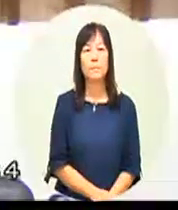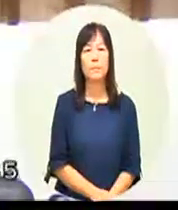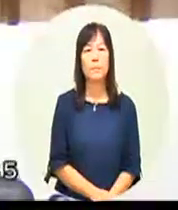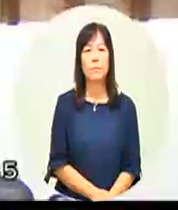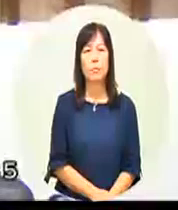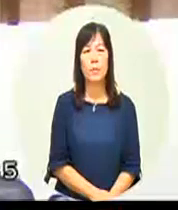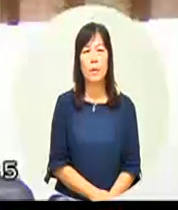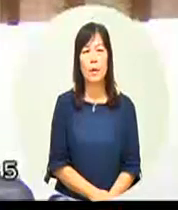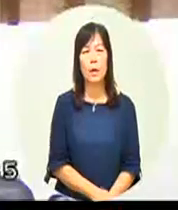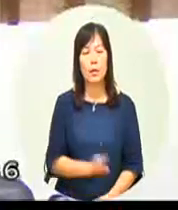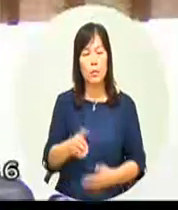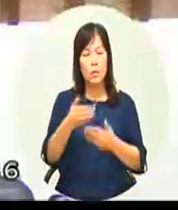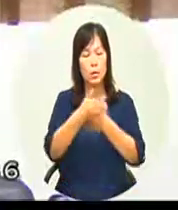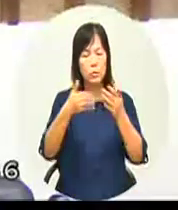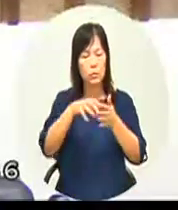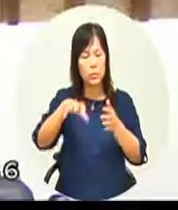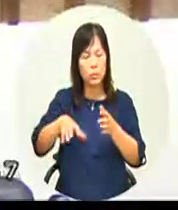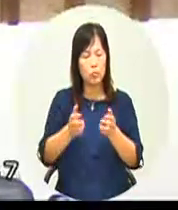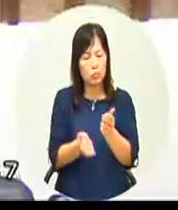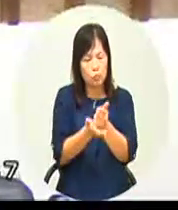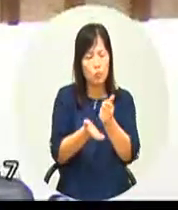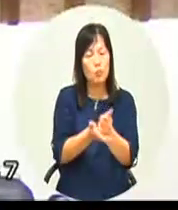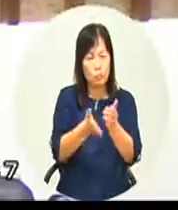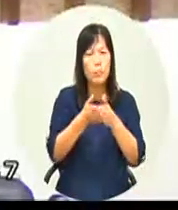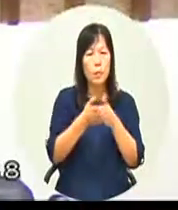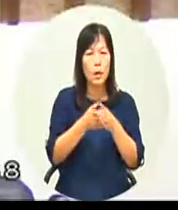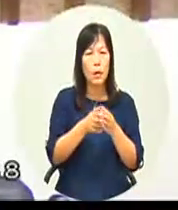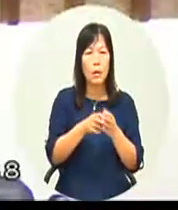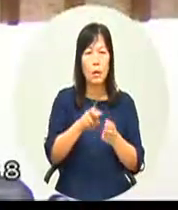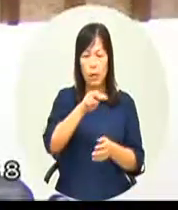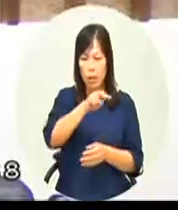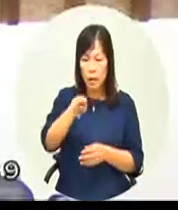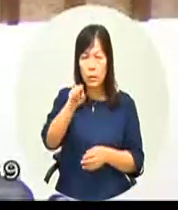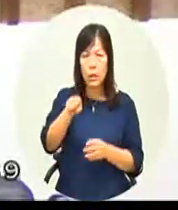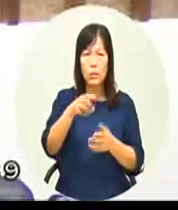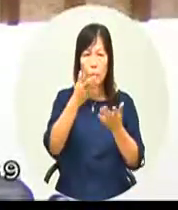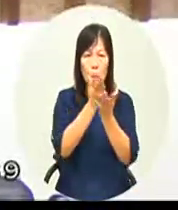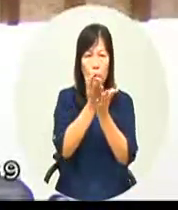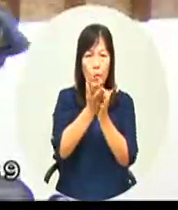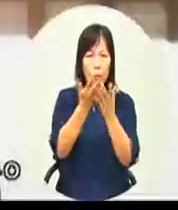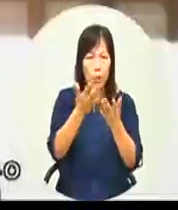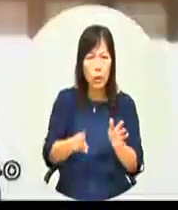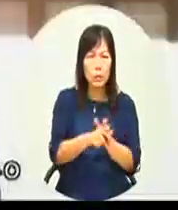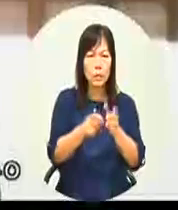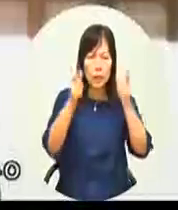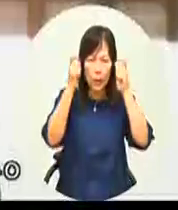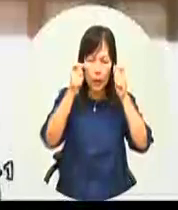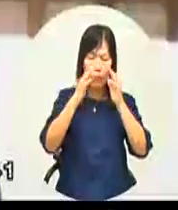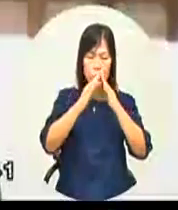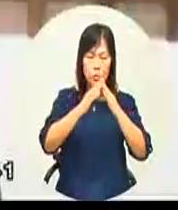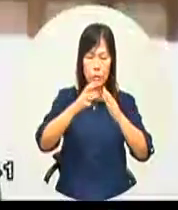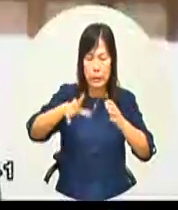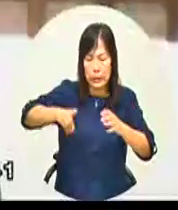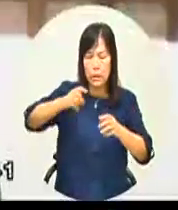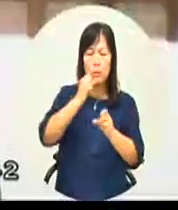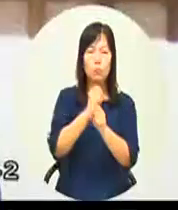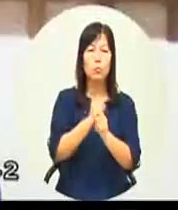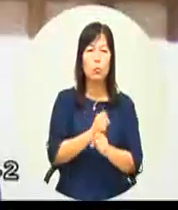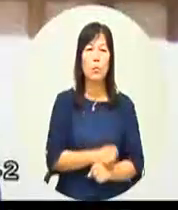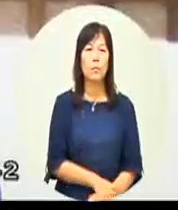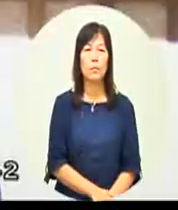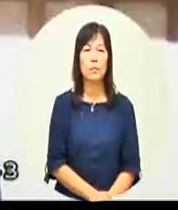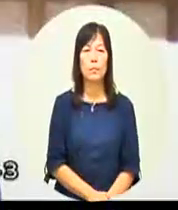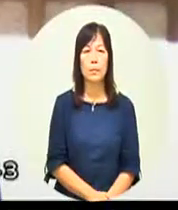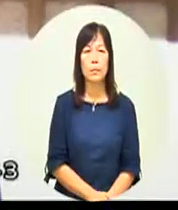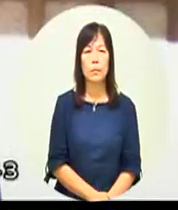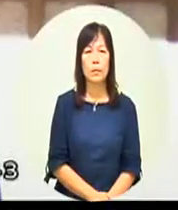其实我们要把交通局鼓励来，因为、哦、我们看到它很多项都是高雄第一个做的，